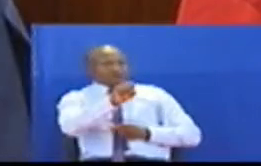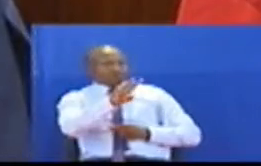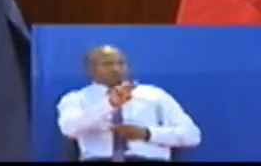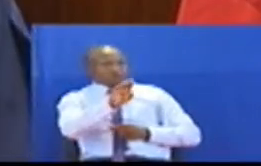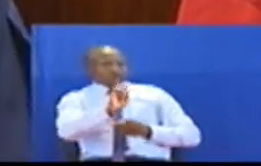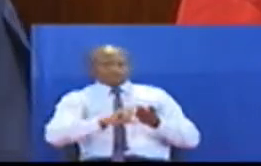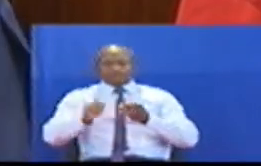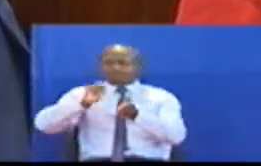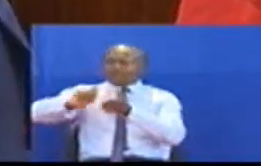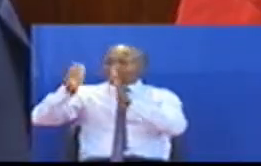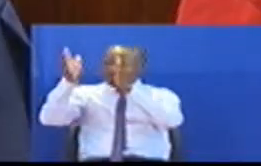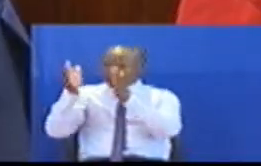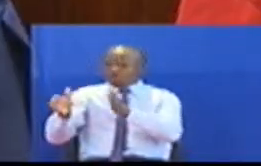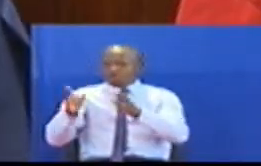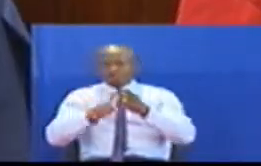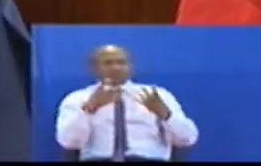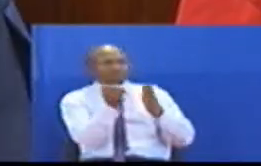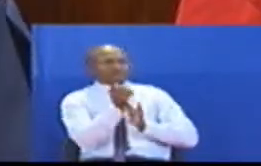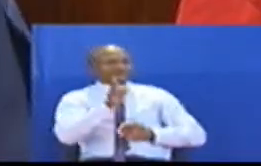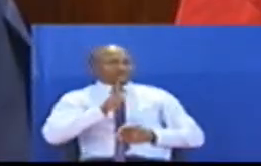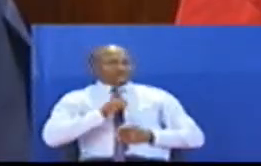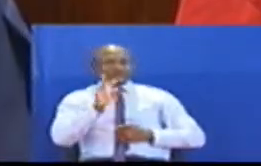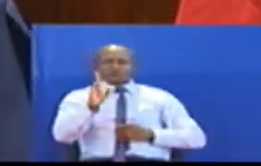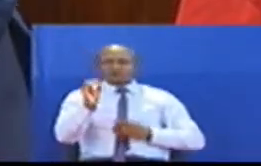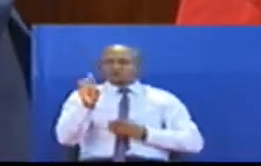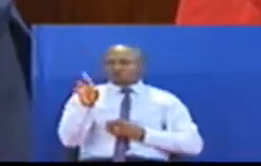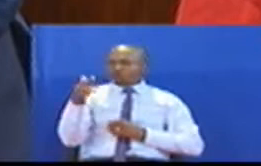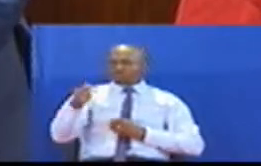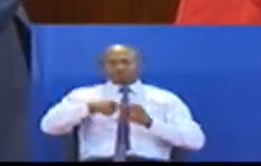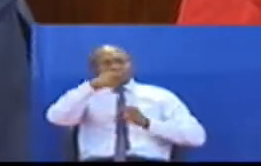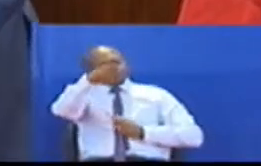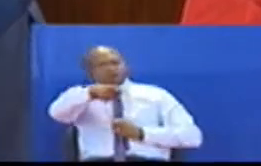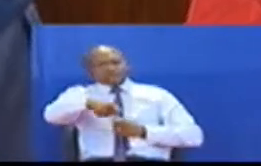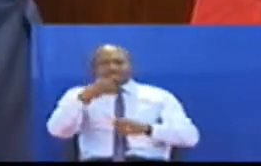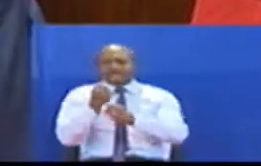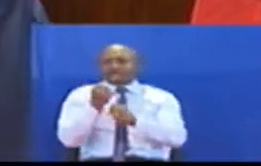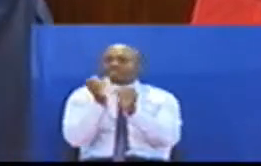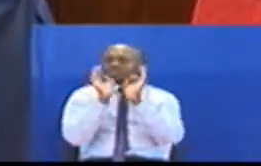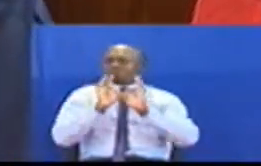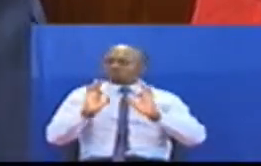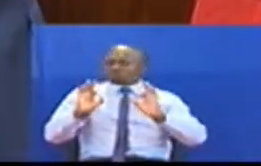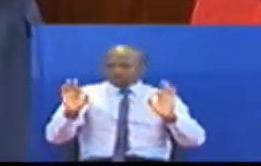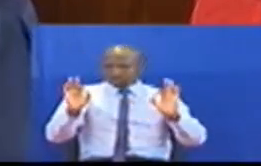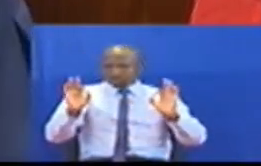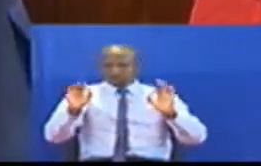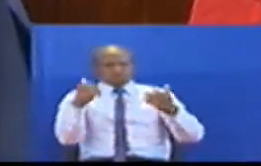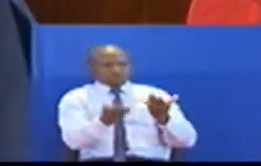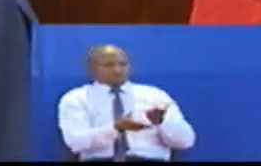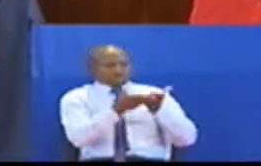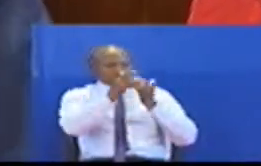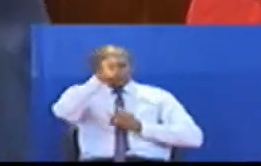Masawe pamoja na Dada Doros. Tunawapongeza sana kwa kazi nzuri ambayo wanaifanya kumsaidia Mheshimiwa Waziri